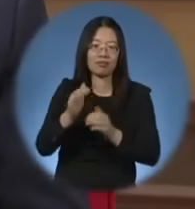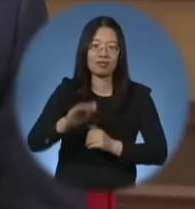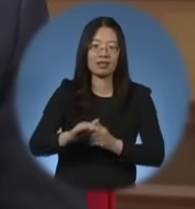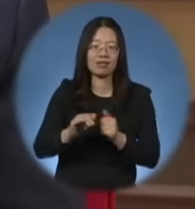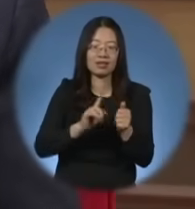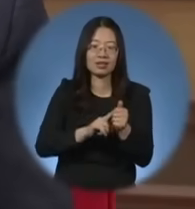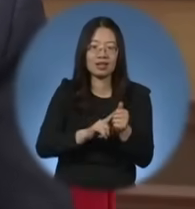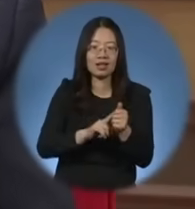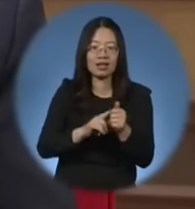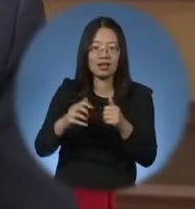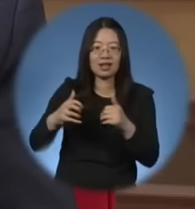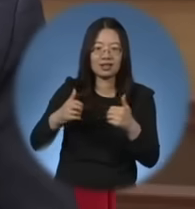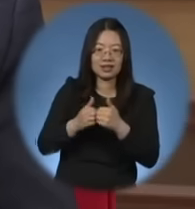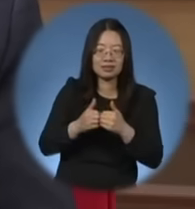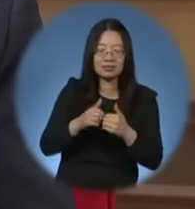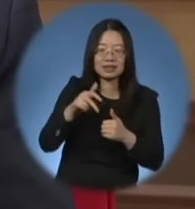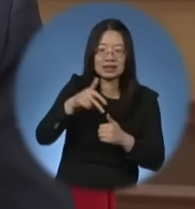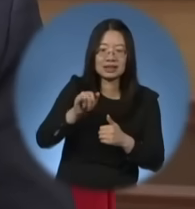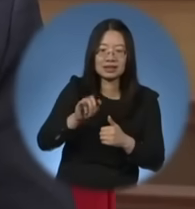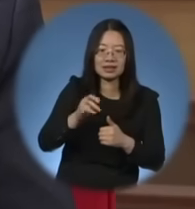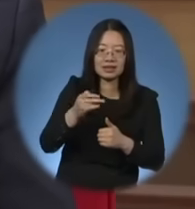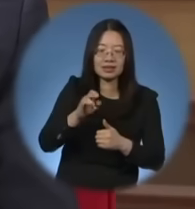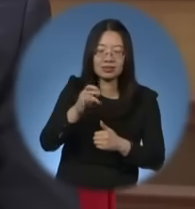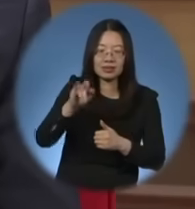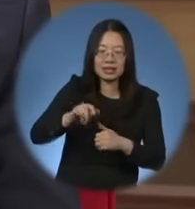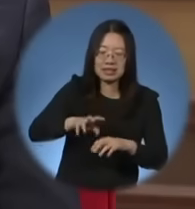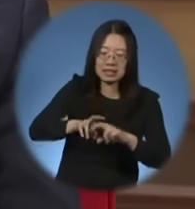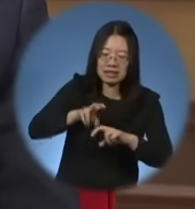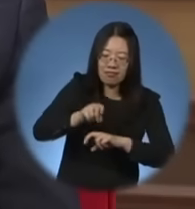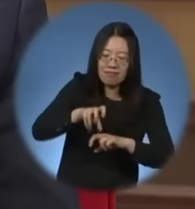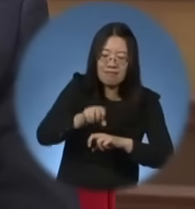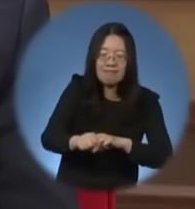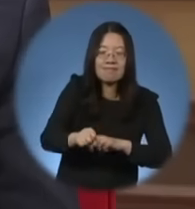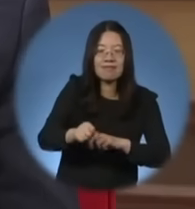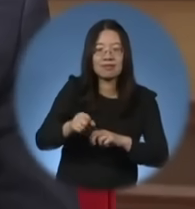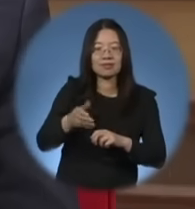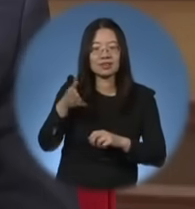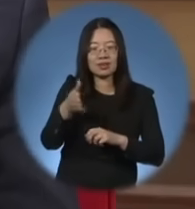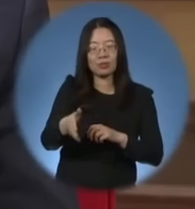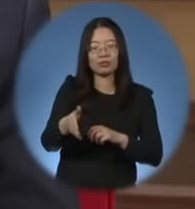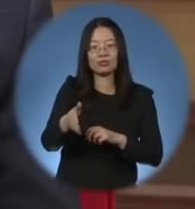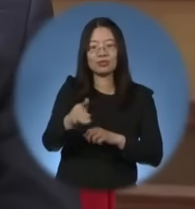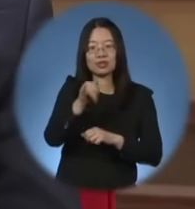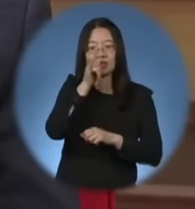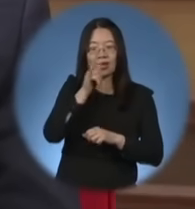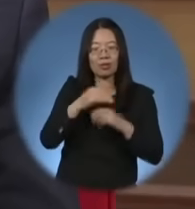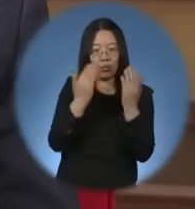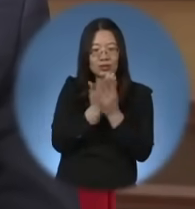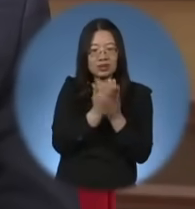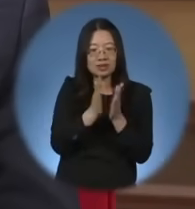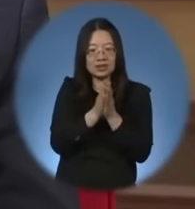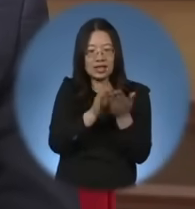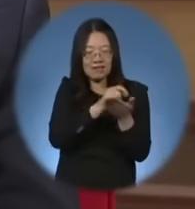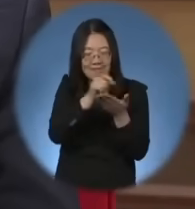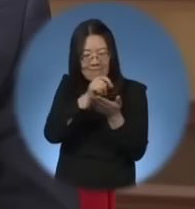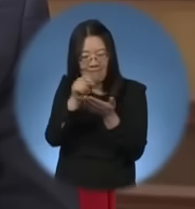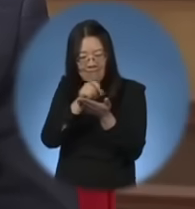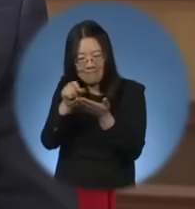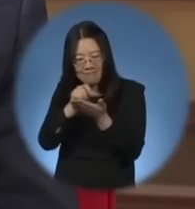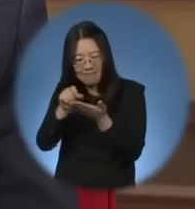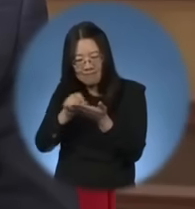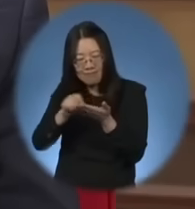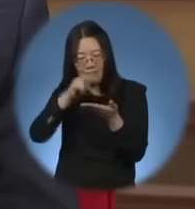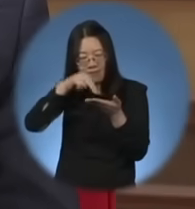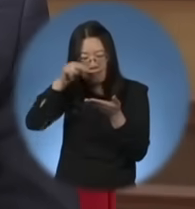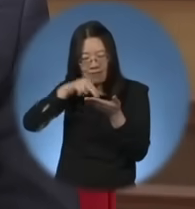만하는데 그 사람은 지하게 전문가입니다네 모든 책에 자주보고 실록 하고 다른 저 문집 하고 뭐